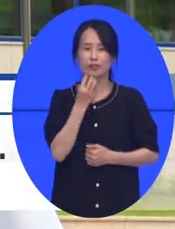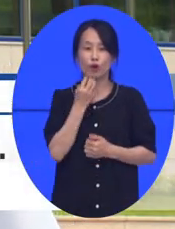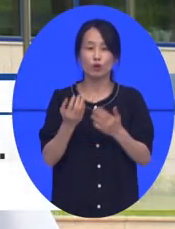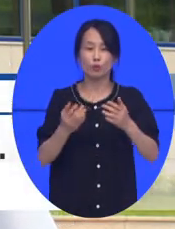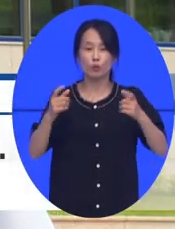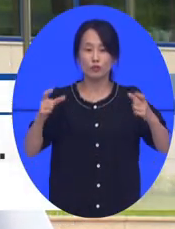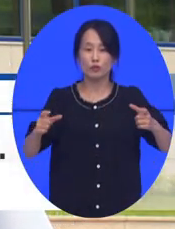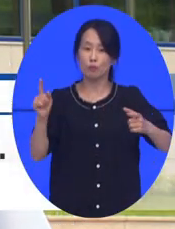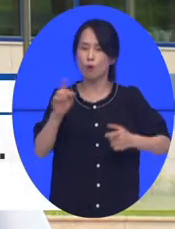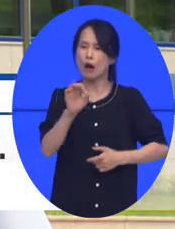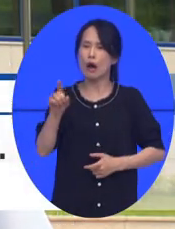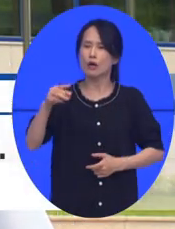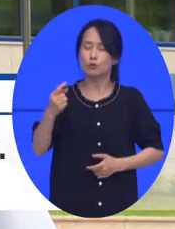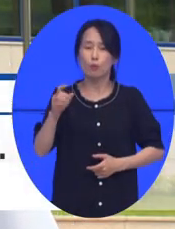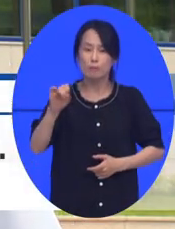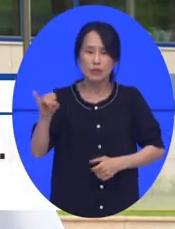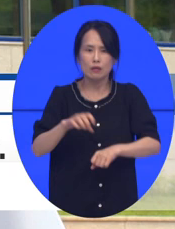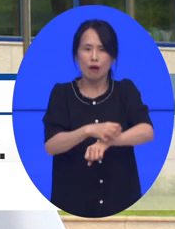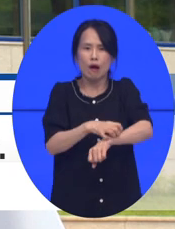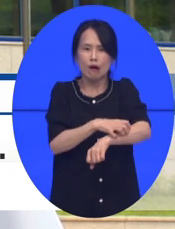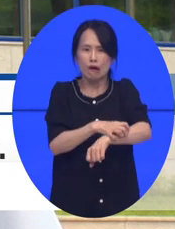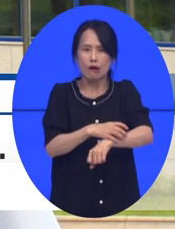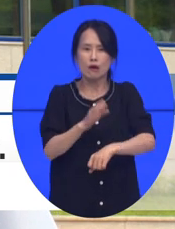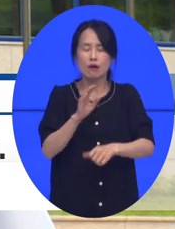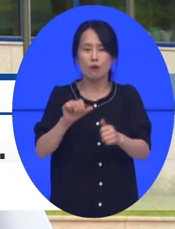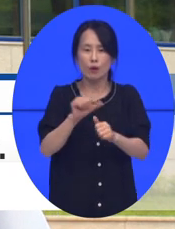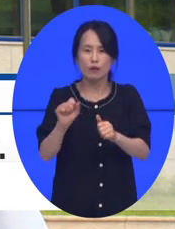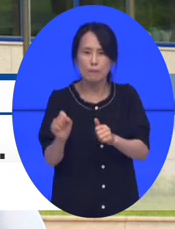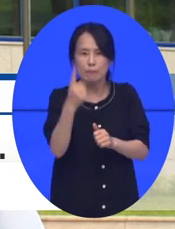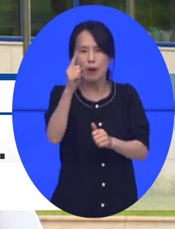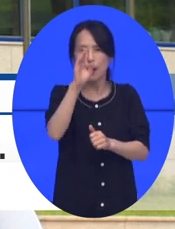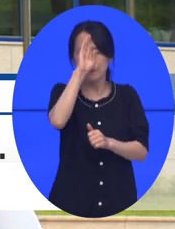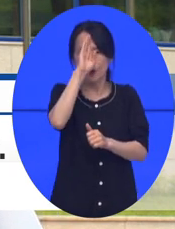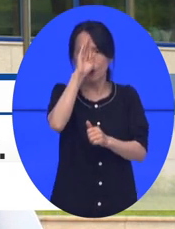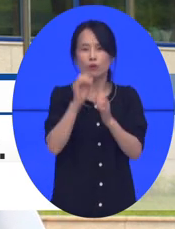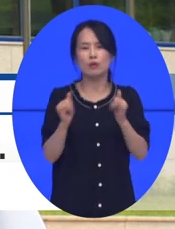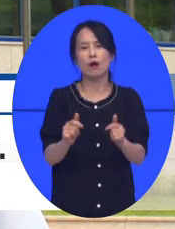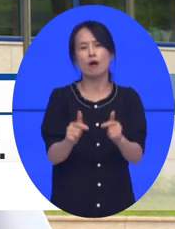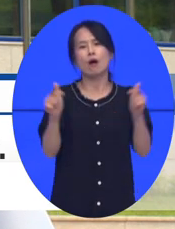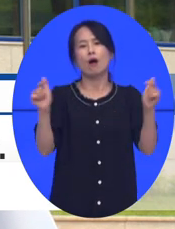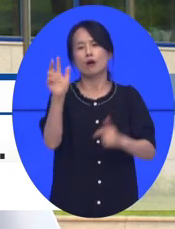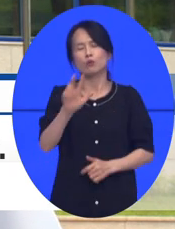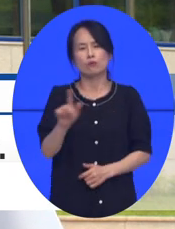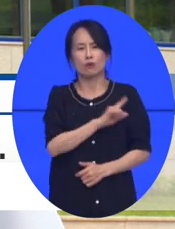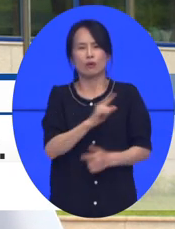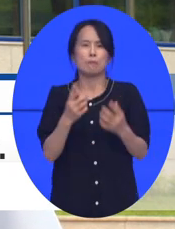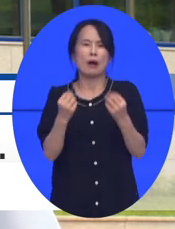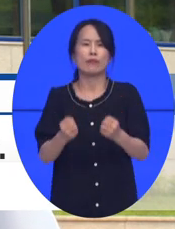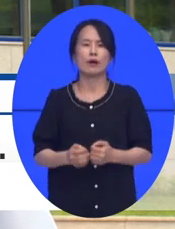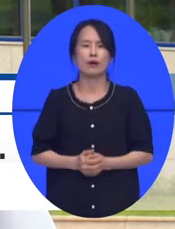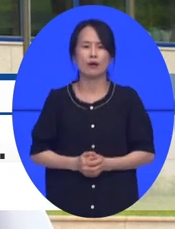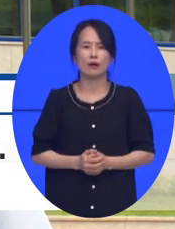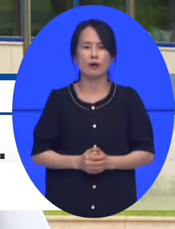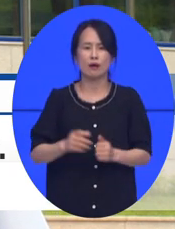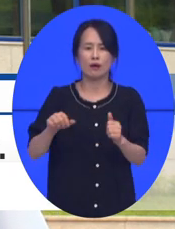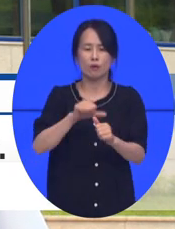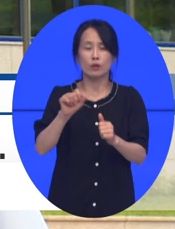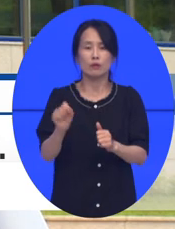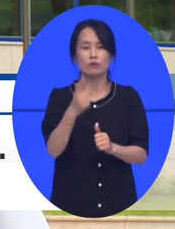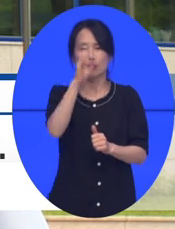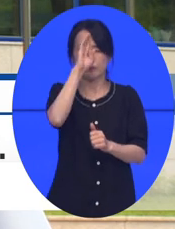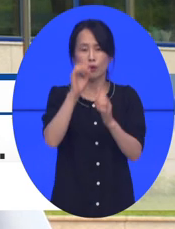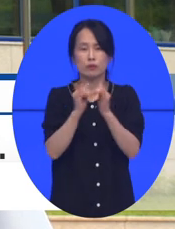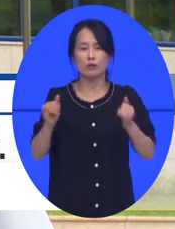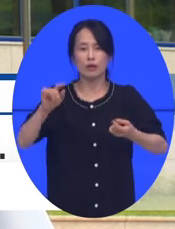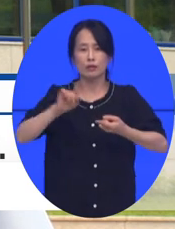경기도는 아토피, 알러지 등 환경성 질환자가 전국에서 가장 많은 지역입니다. 환경성 질환자에 대한